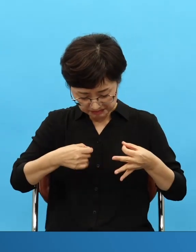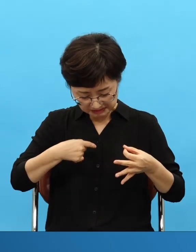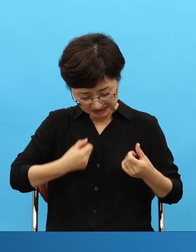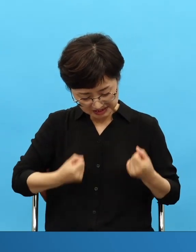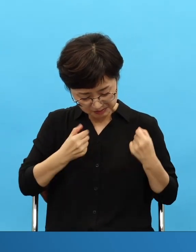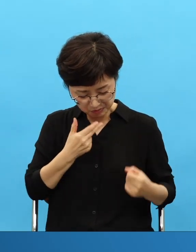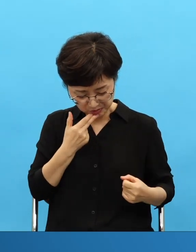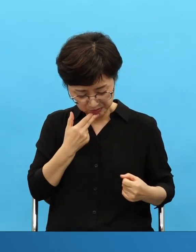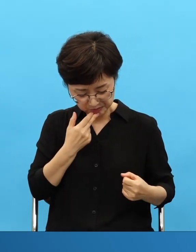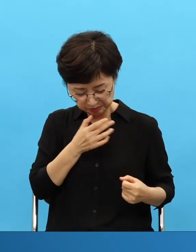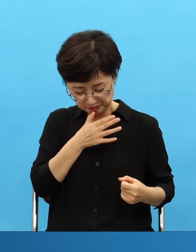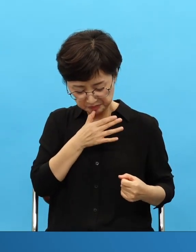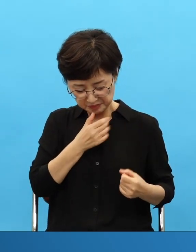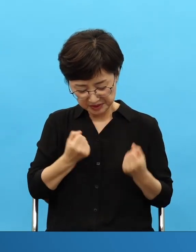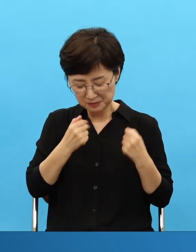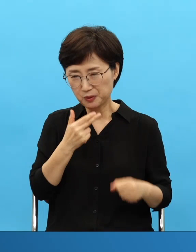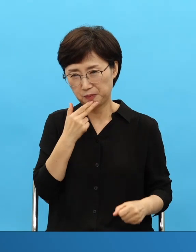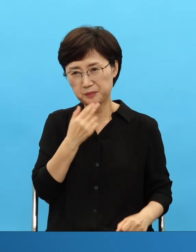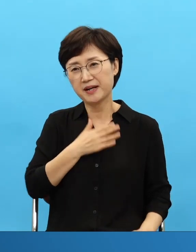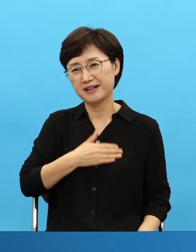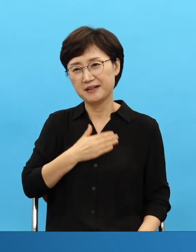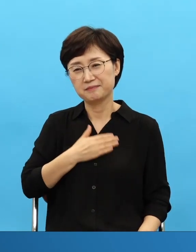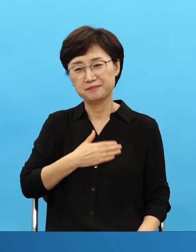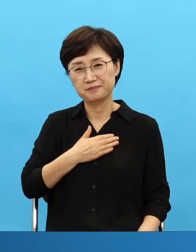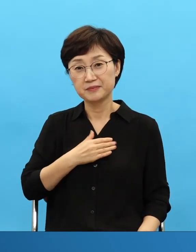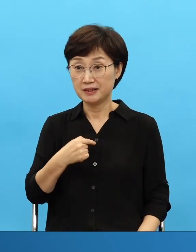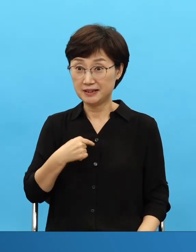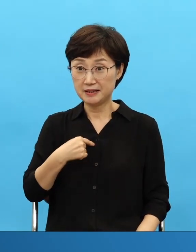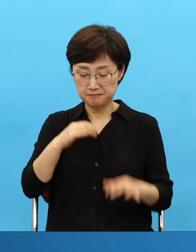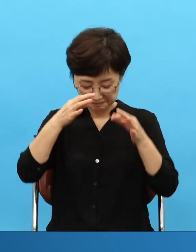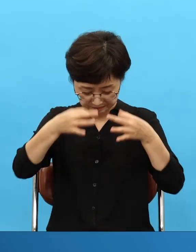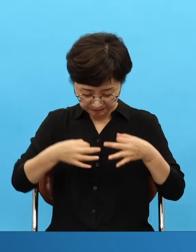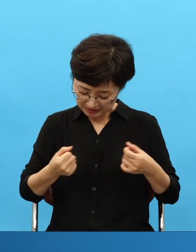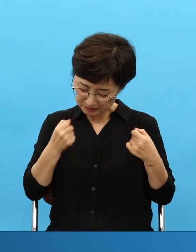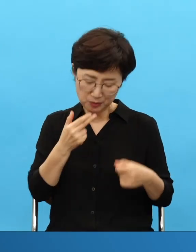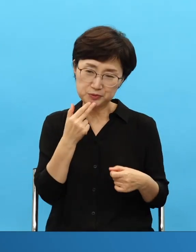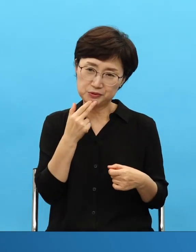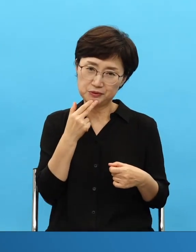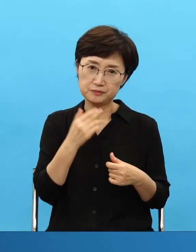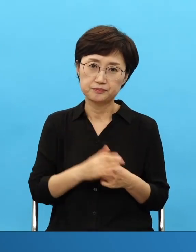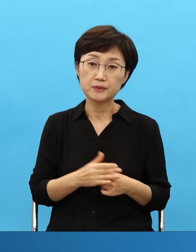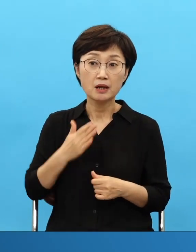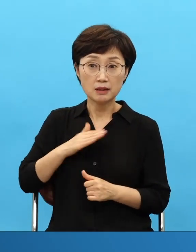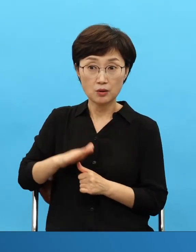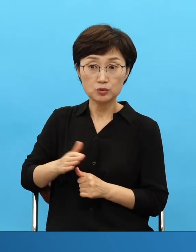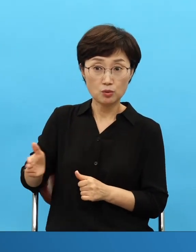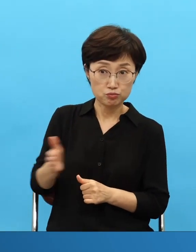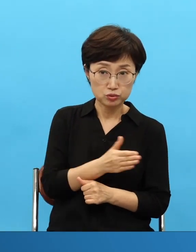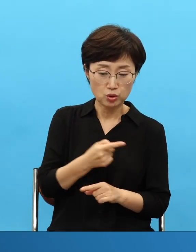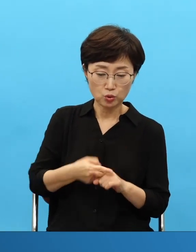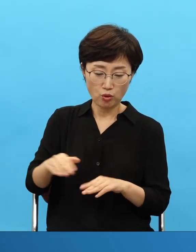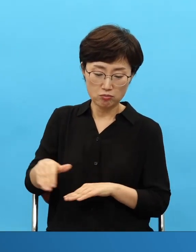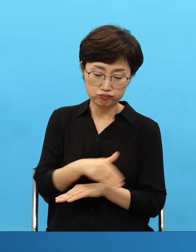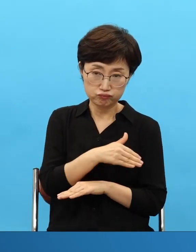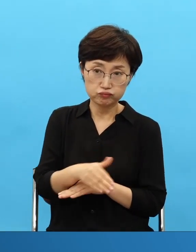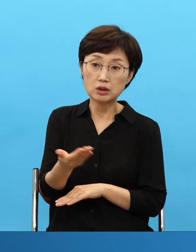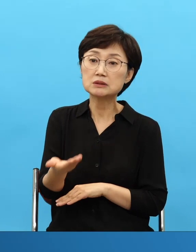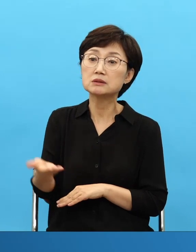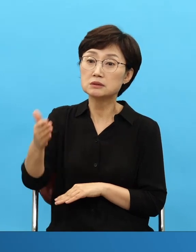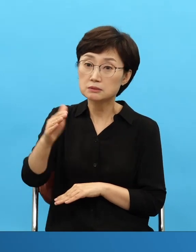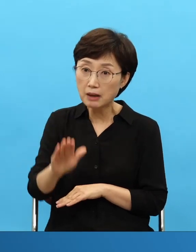know all too well that I have no strength. 제가요. 내가 어릴 때부터 신앙생활 해왔지만 나는 힘이